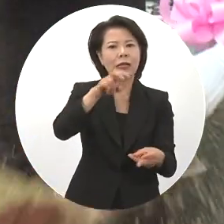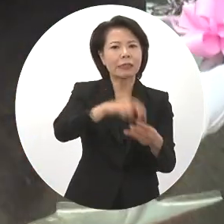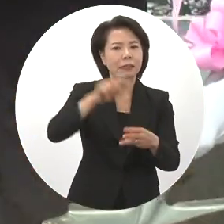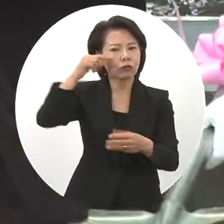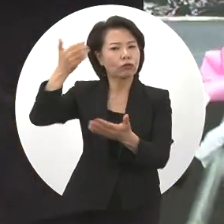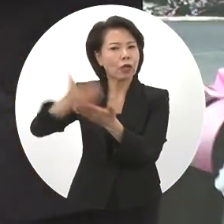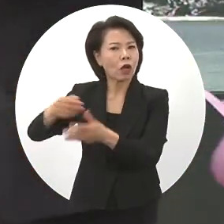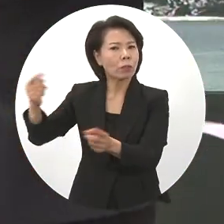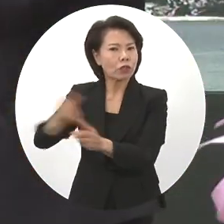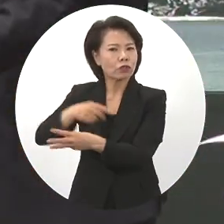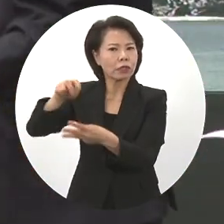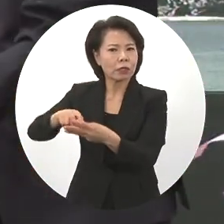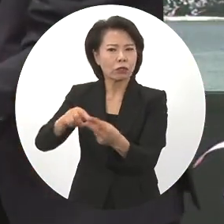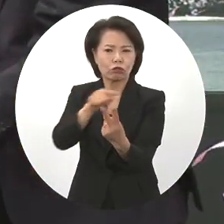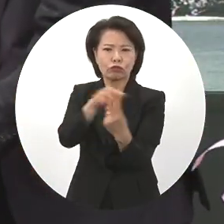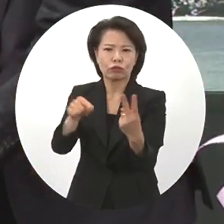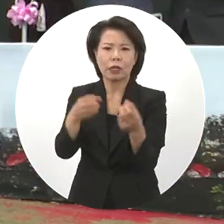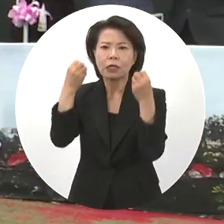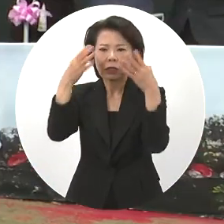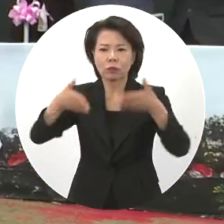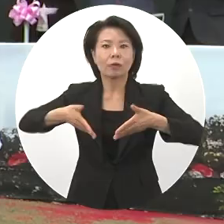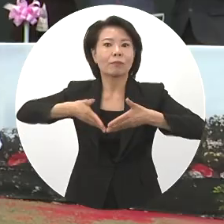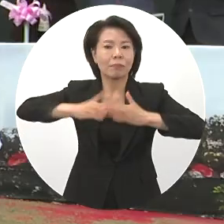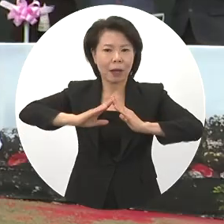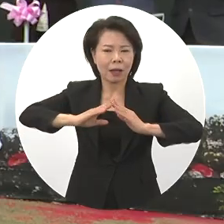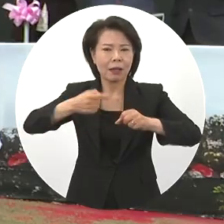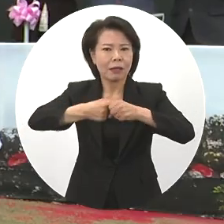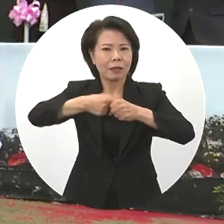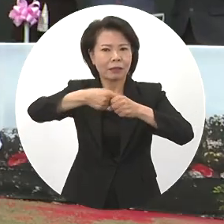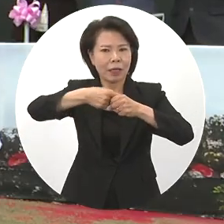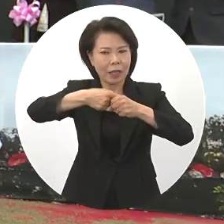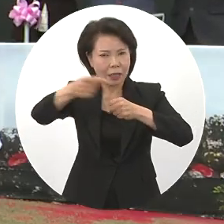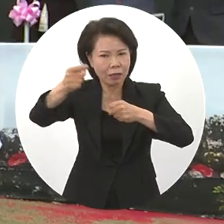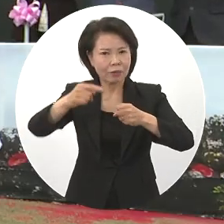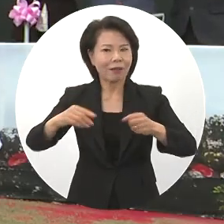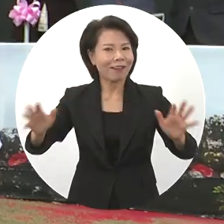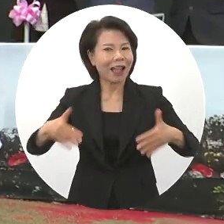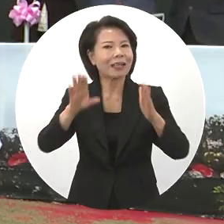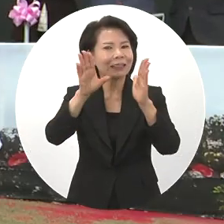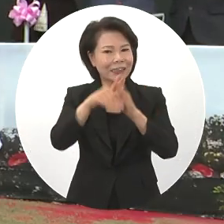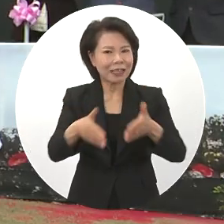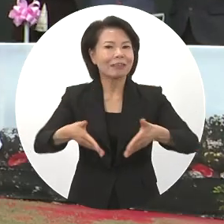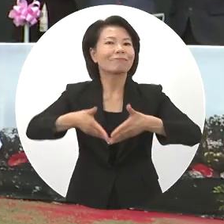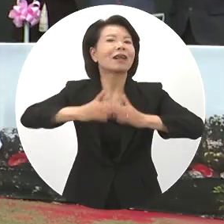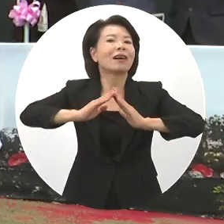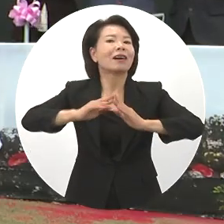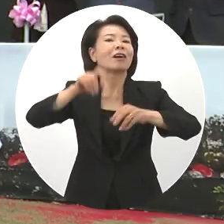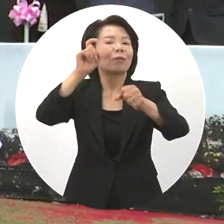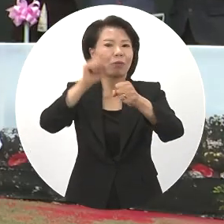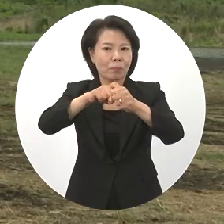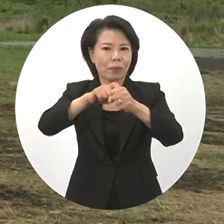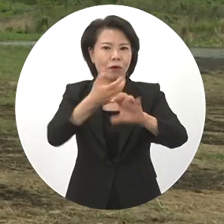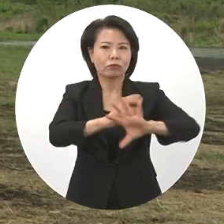국제평화문화센터와 트라우마치유센터를 새롭게 건립하는 것으로 내년 가을 준공을 목표로 하고 있습니다.